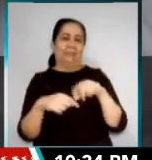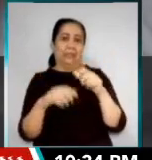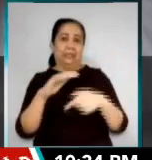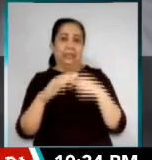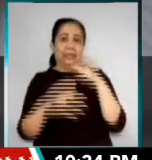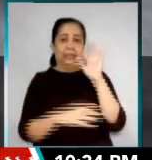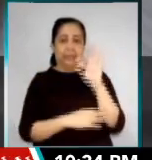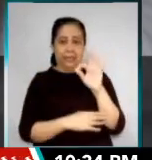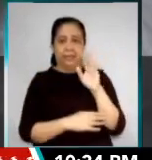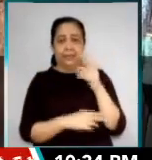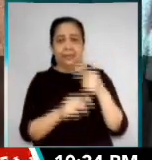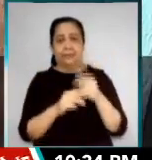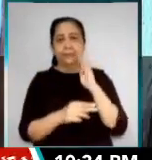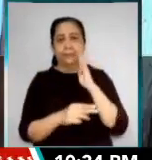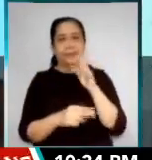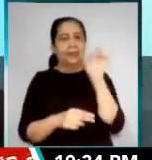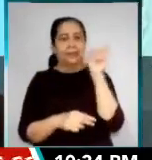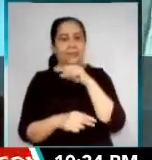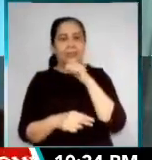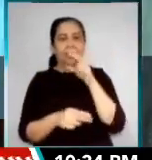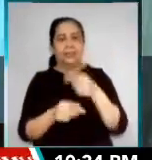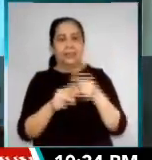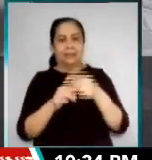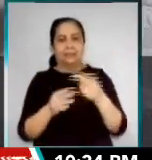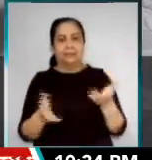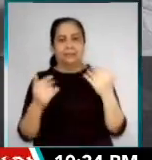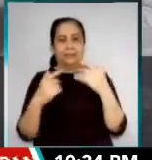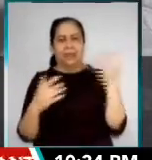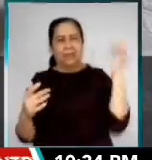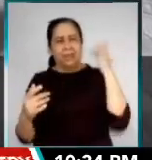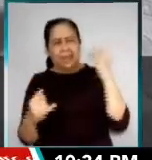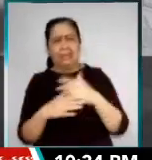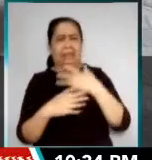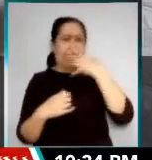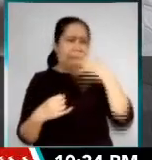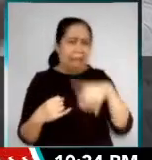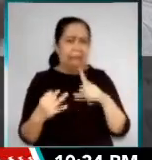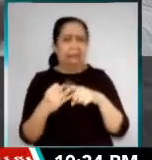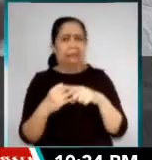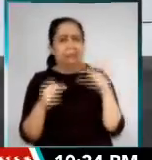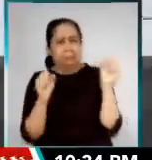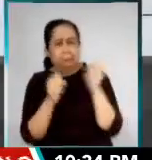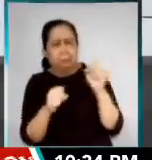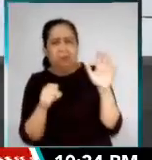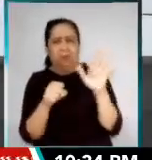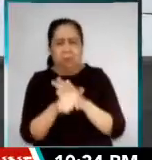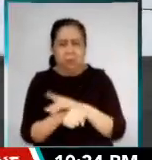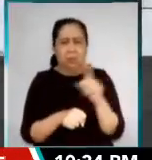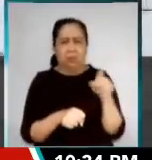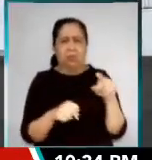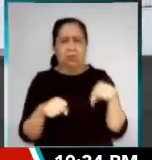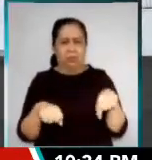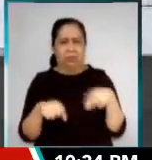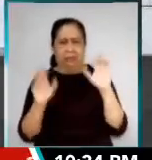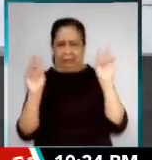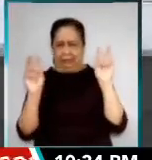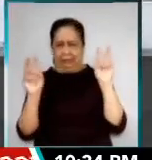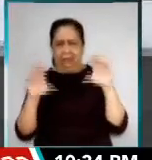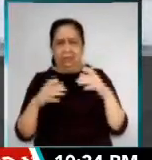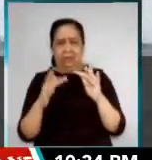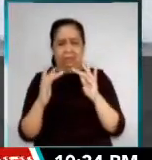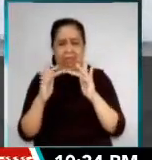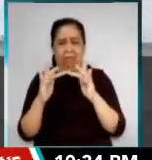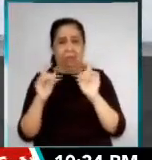hindi niya tunay na pangalan. Maingay, mainit at masikip daw ang naging silid-aralan niya kung saan ang internet connection. Hindi mo